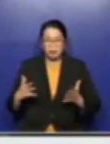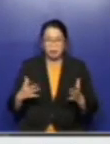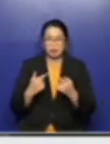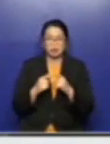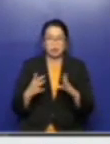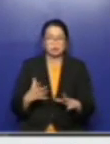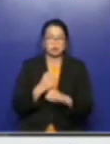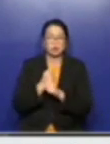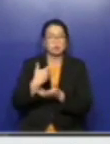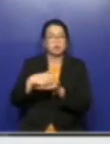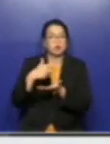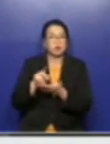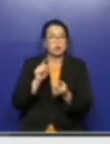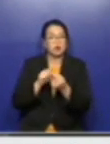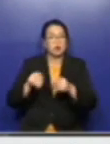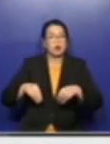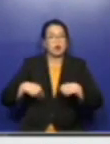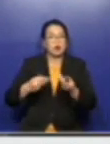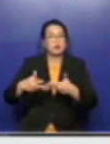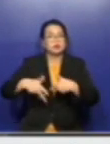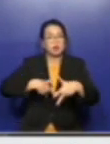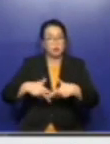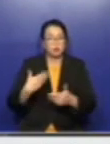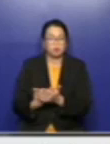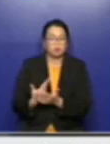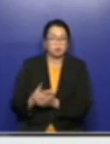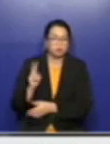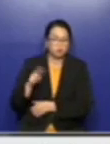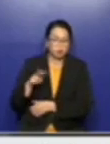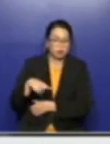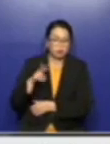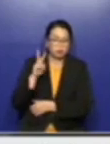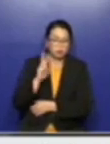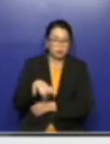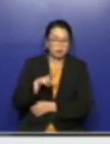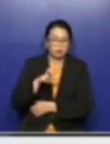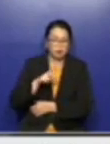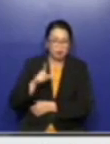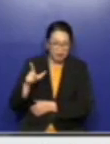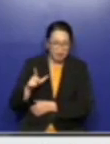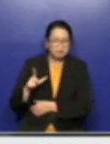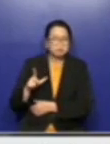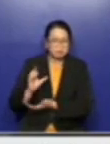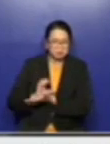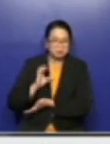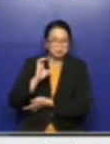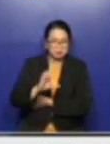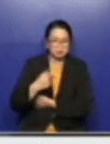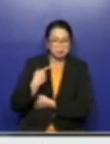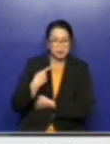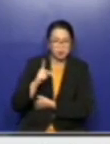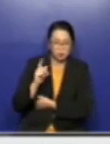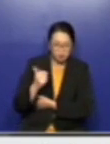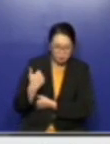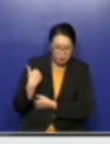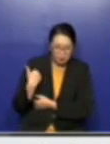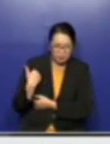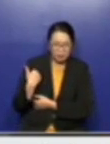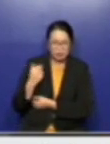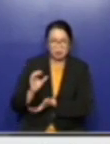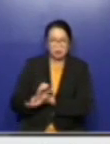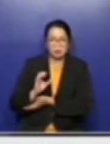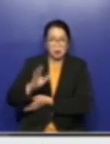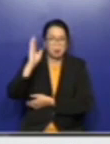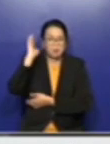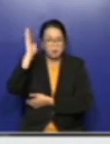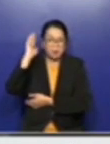าเงินมันคุ้มนะจีรายุ 2,300 ล้านบาทและท่านก็มารายงานต่อรัฐสภาว่าคุ้มจริงๆนะจ๊ะ